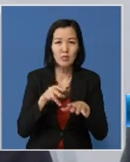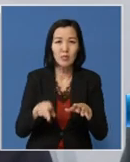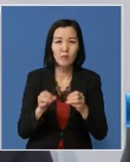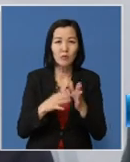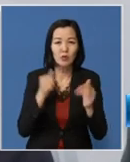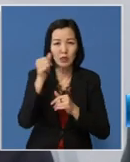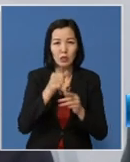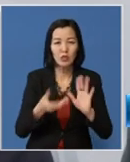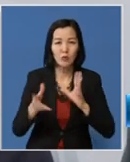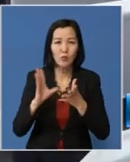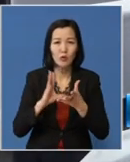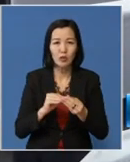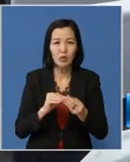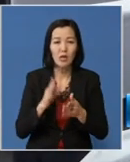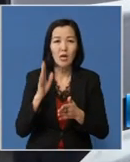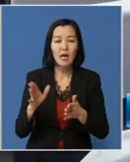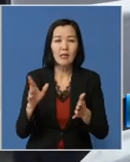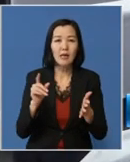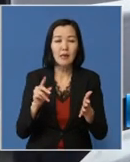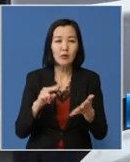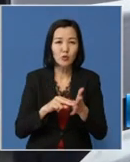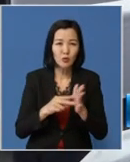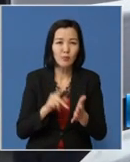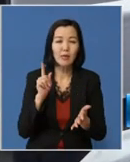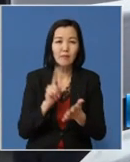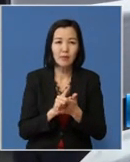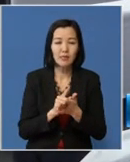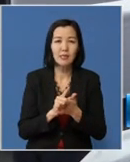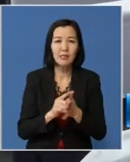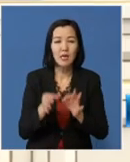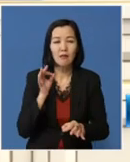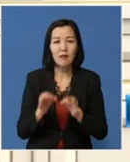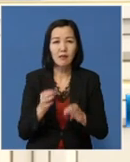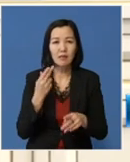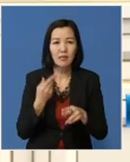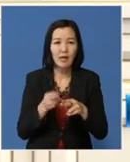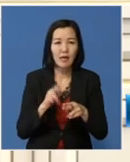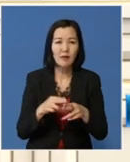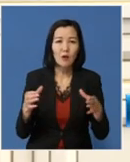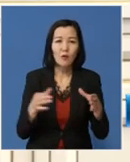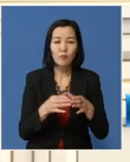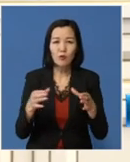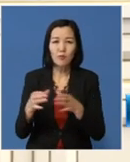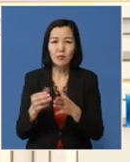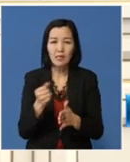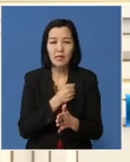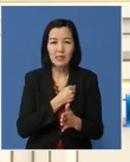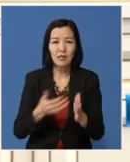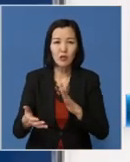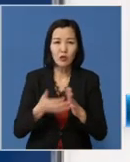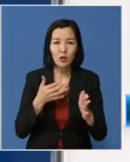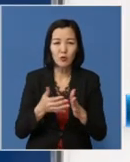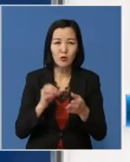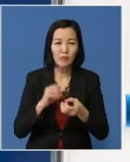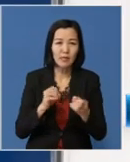Онда 2018 жылдың қорытындысы шығарылып, алдағы мақсат міндеттер талқыланды. Әр құрылымдық бөлімдердің өкілдері әскерге